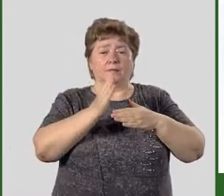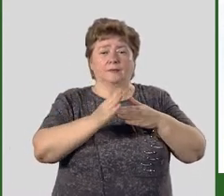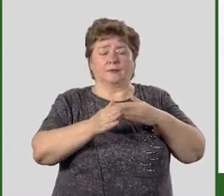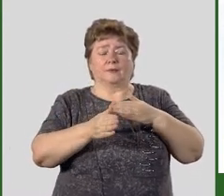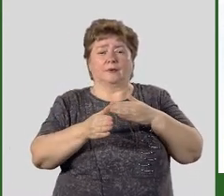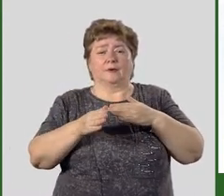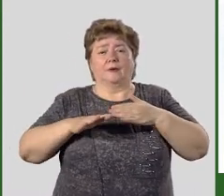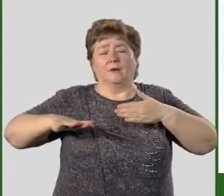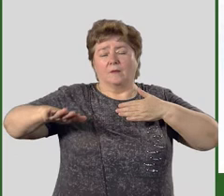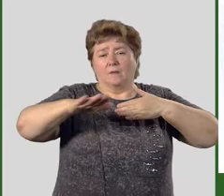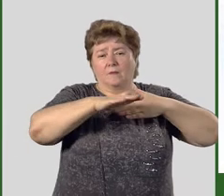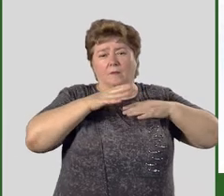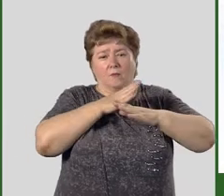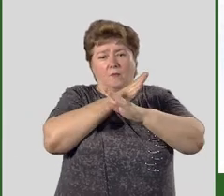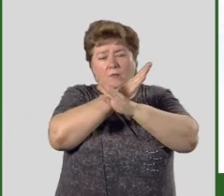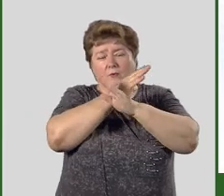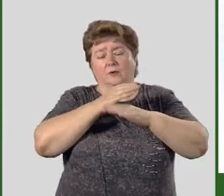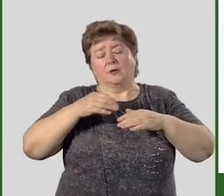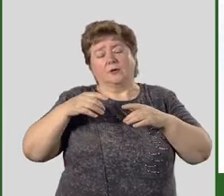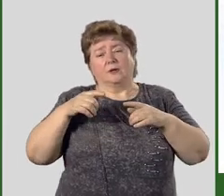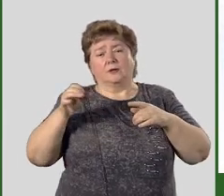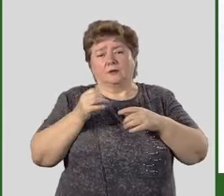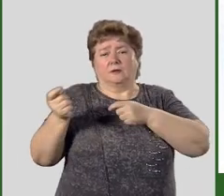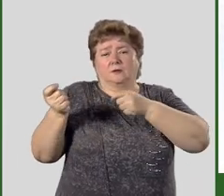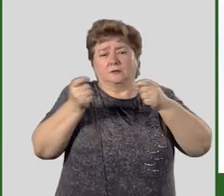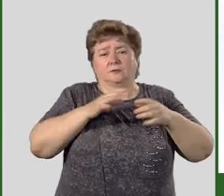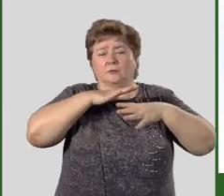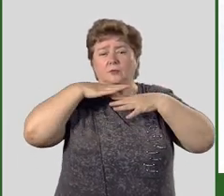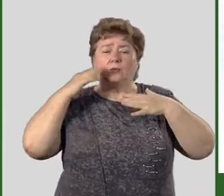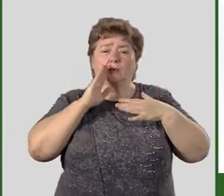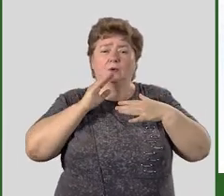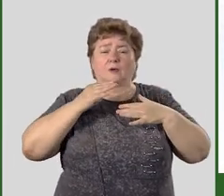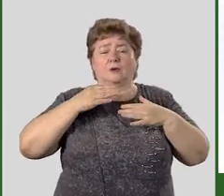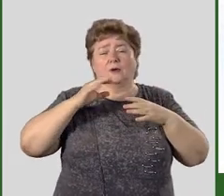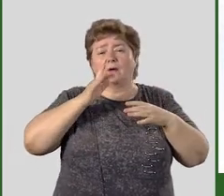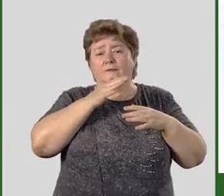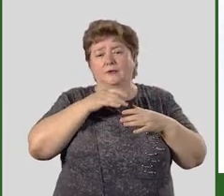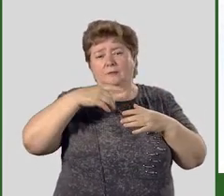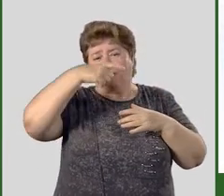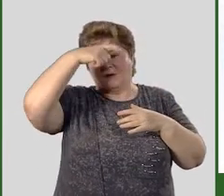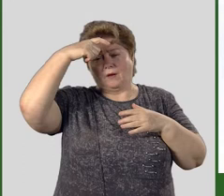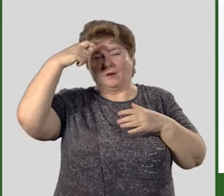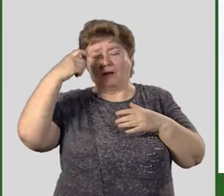лавовое Эфиопское Нагорье и несет обильные воды в сезон летних дождей.